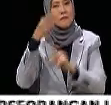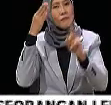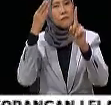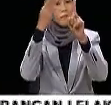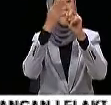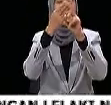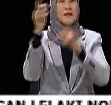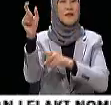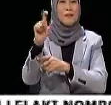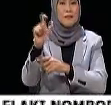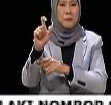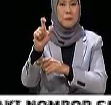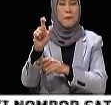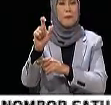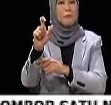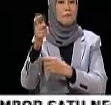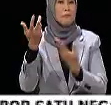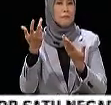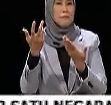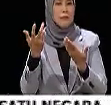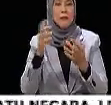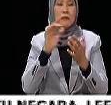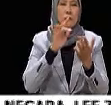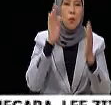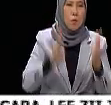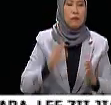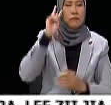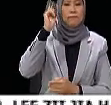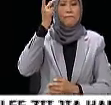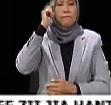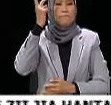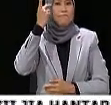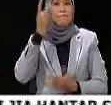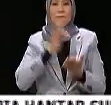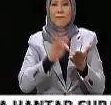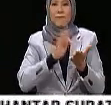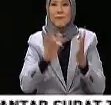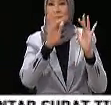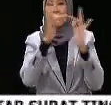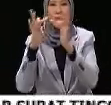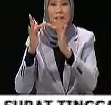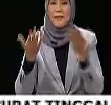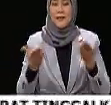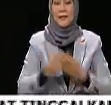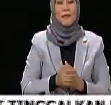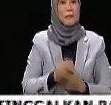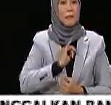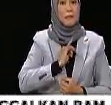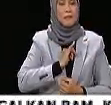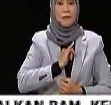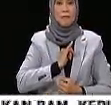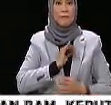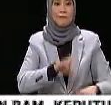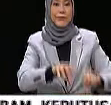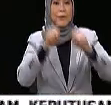Islam ini tidak dimaksudkan oleh kerakusan internet Full House waktu saya kebetulan pegang punya pusing agak